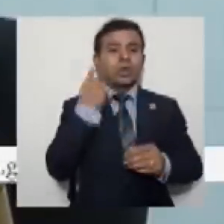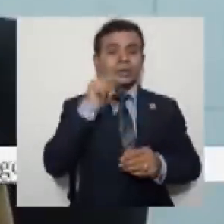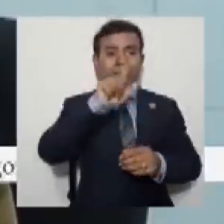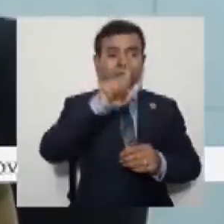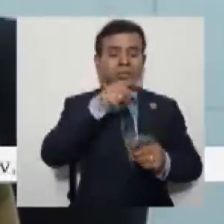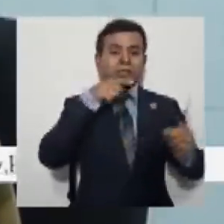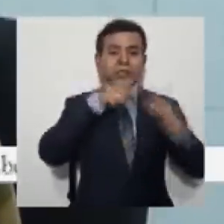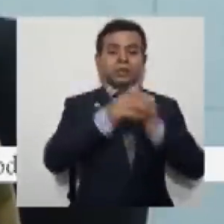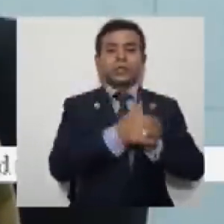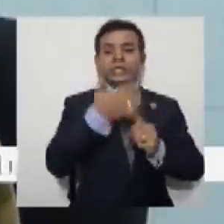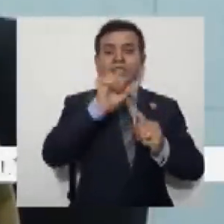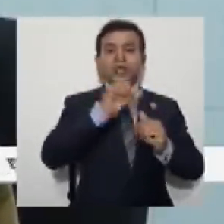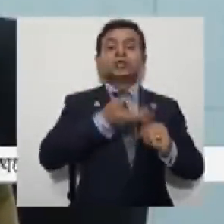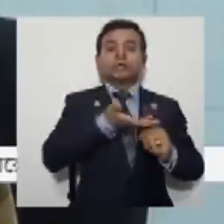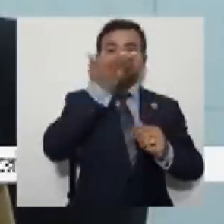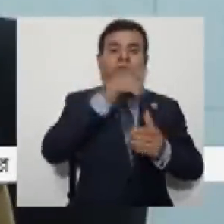51 থেকে 60 বছর 2 জন এবং